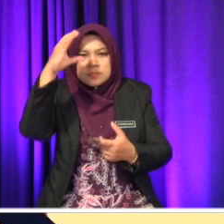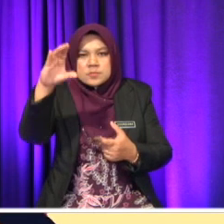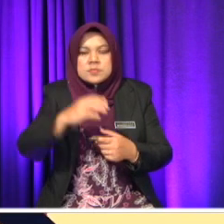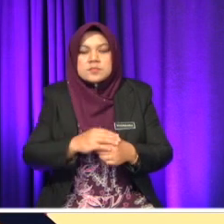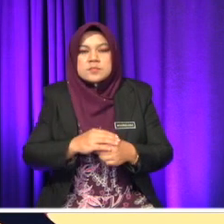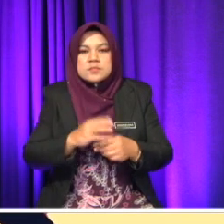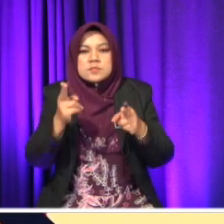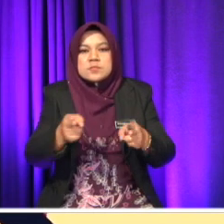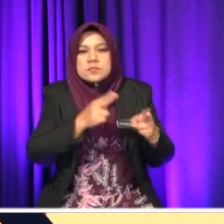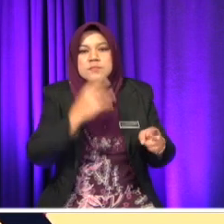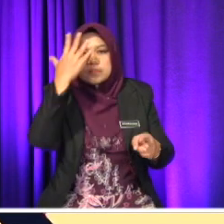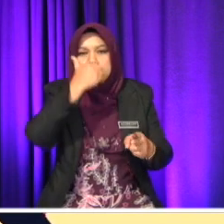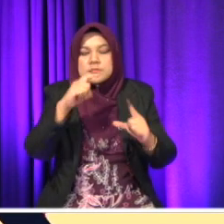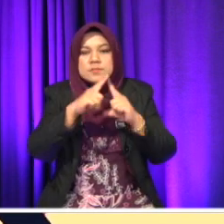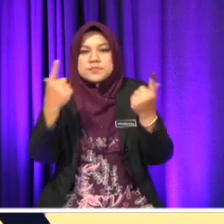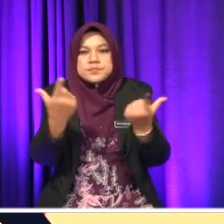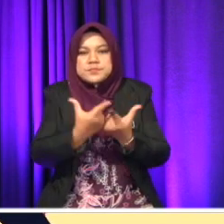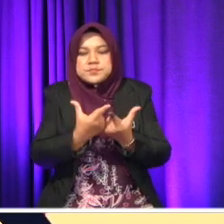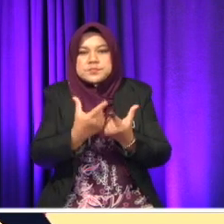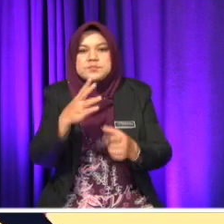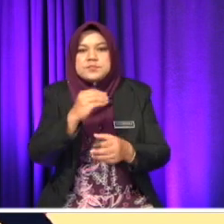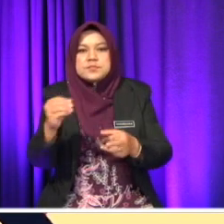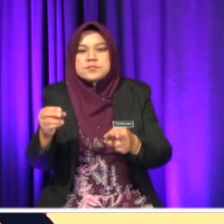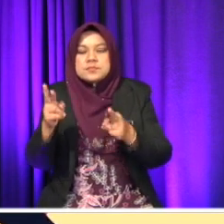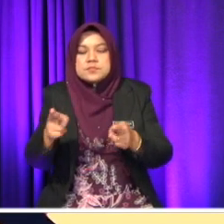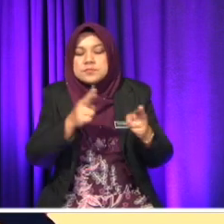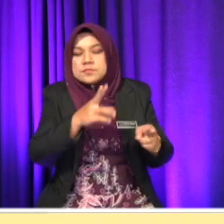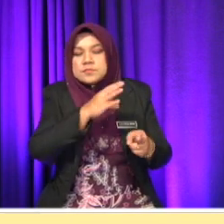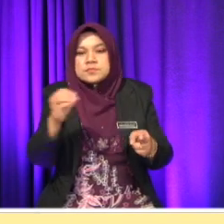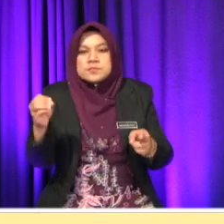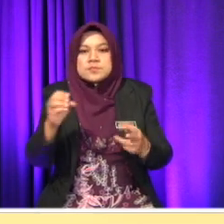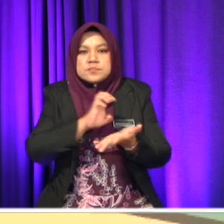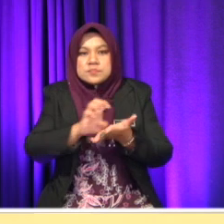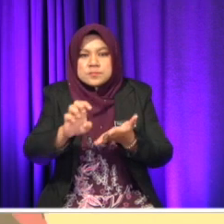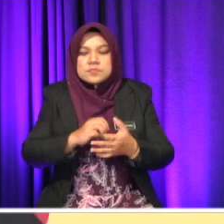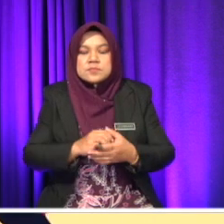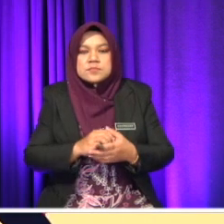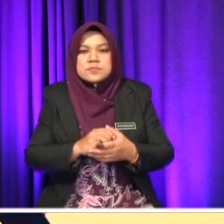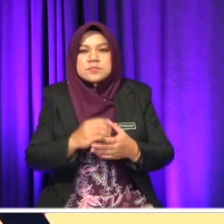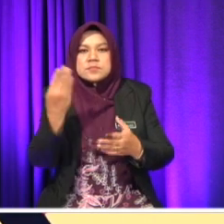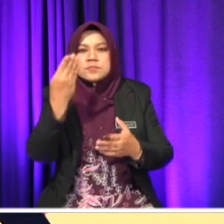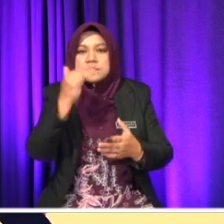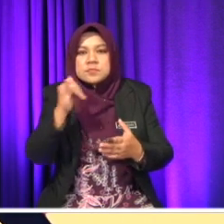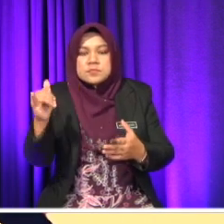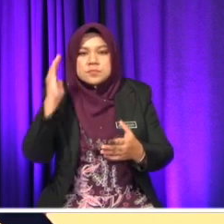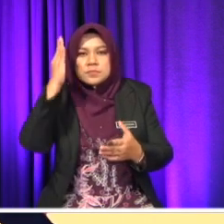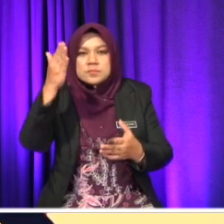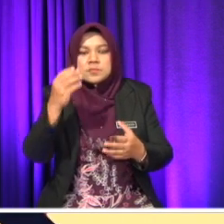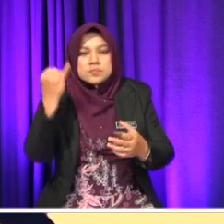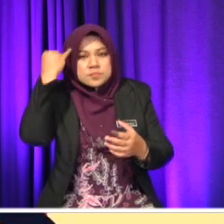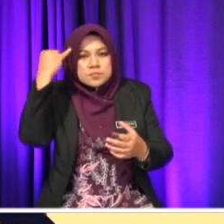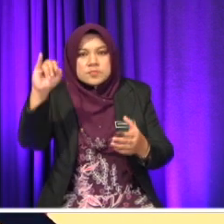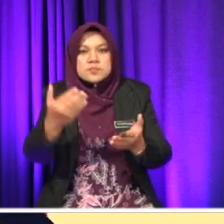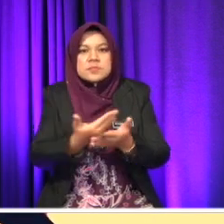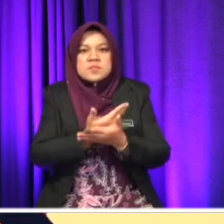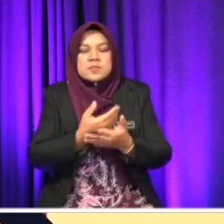keceriaan kelas secara vertikal dan ekonomi pemikiran kreatif dan inovatif ini biasanya akan Mencetuskan berbagai ide